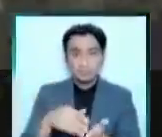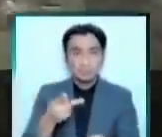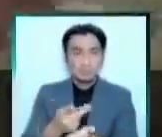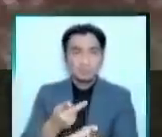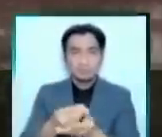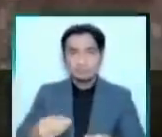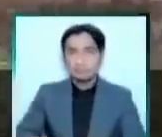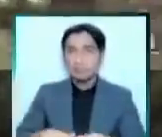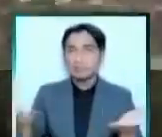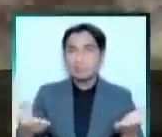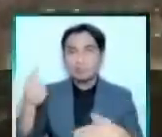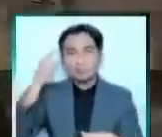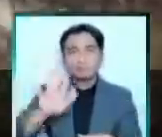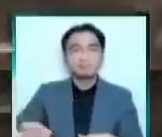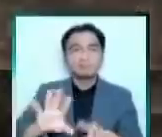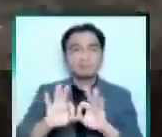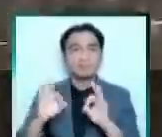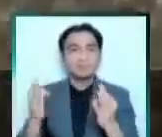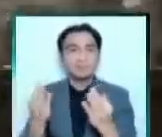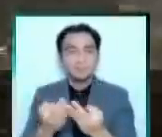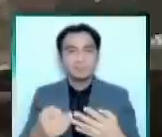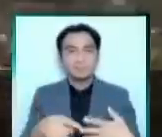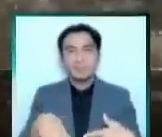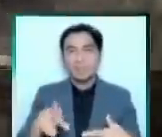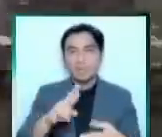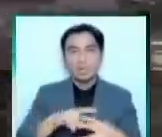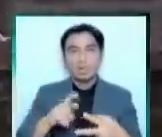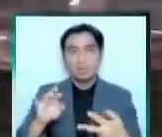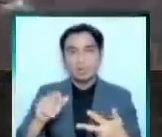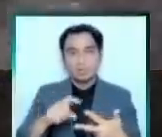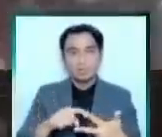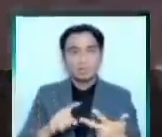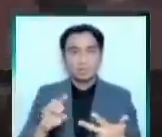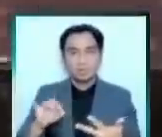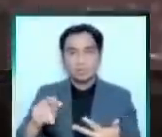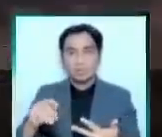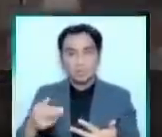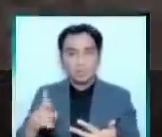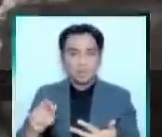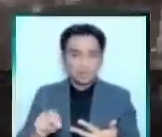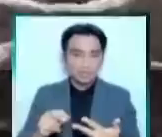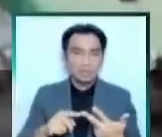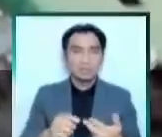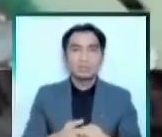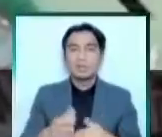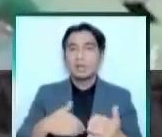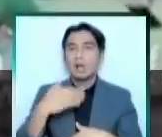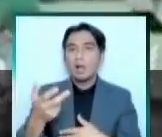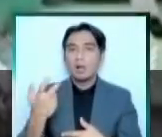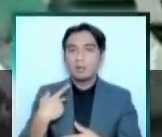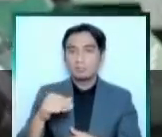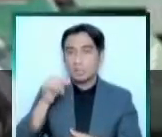bawat pamilya sa mga bayan ng Araceli, Rojas, San Vicente at Dumaran. Sa Iloilo City naman, makakatanggap ng